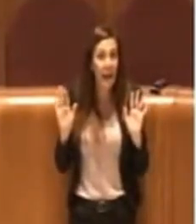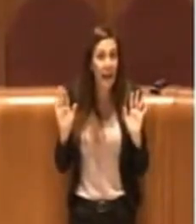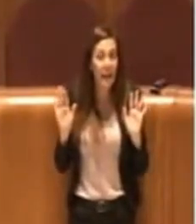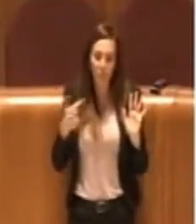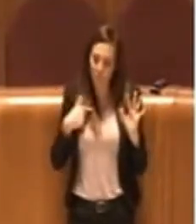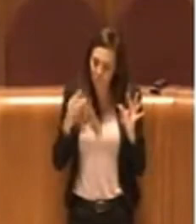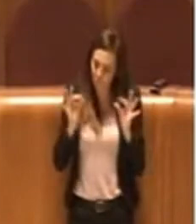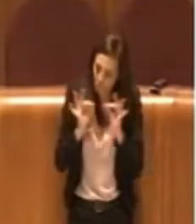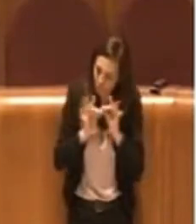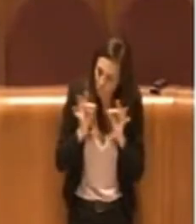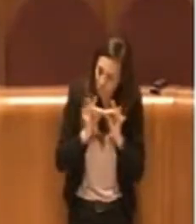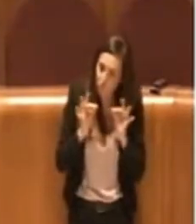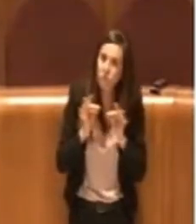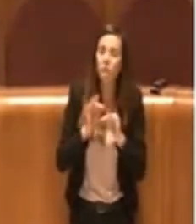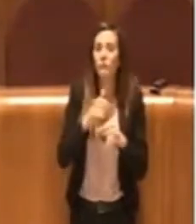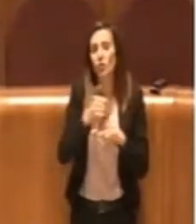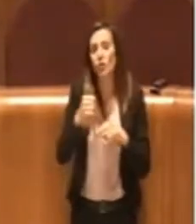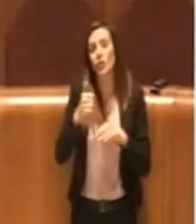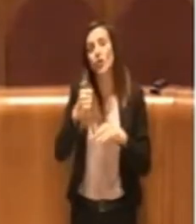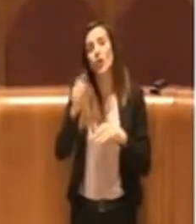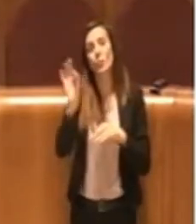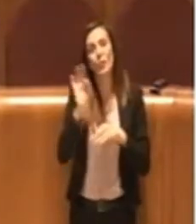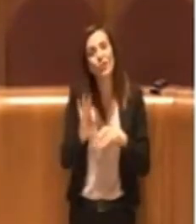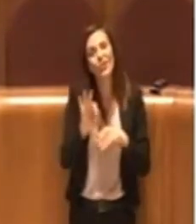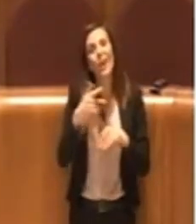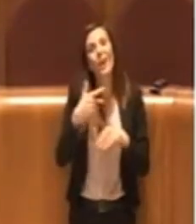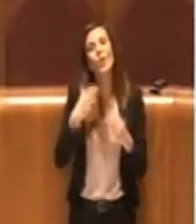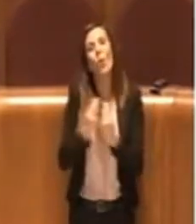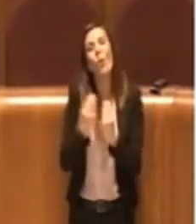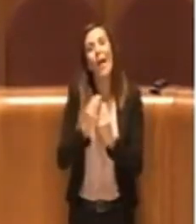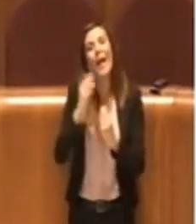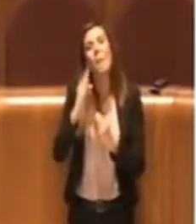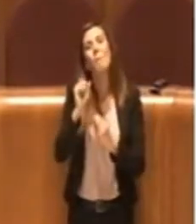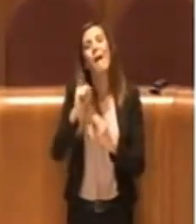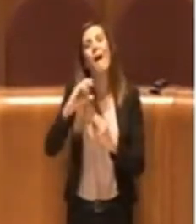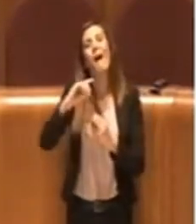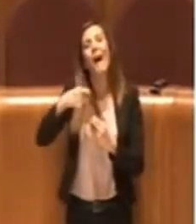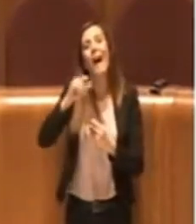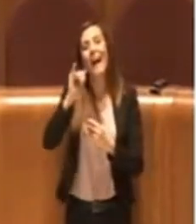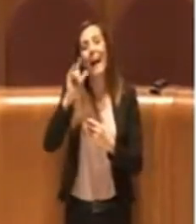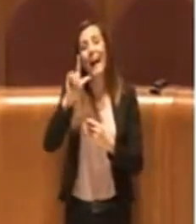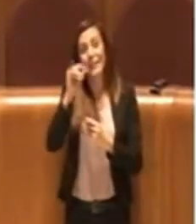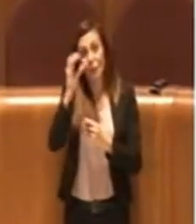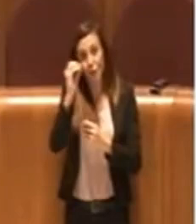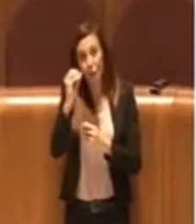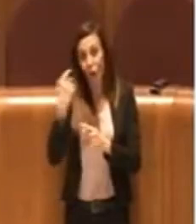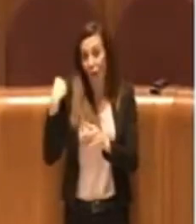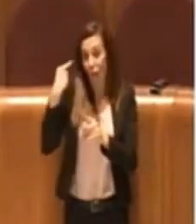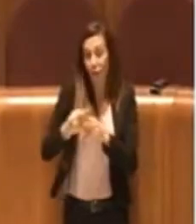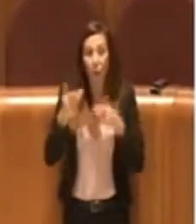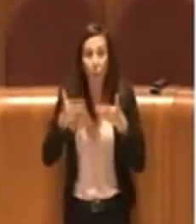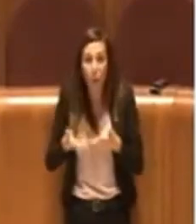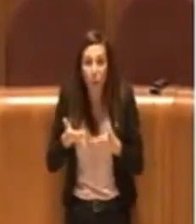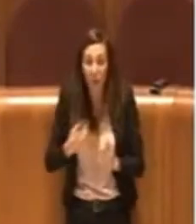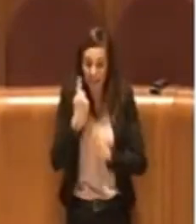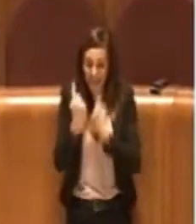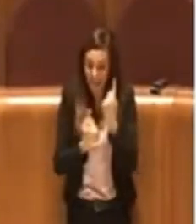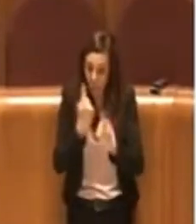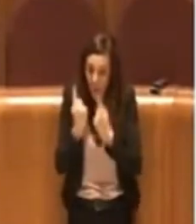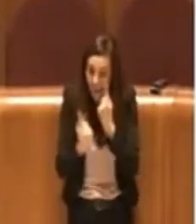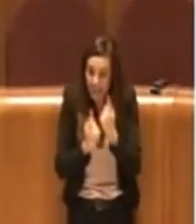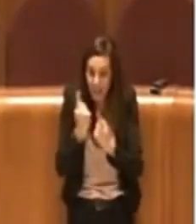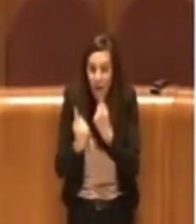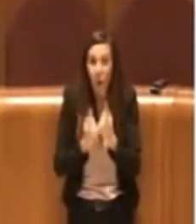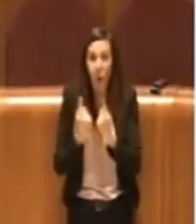siamo d'accordo con la collega Baglio che se fino ad oggi le situazioni si sono incastrate in modo tale che